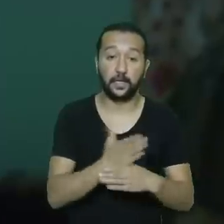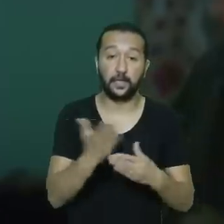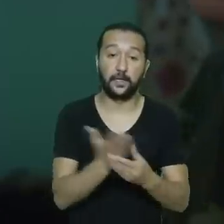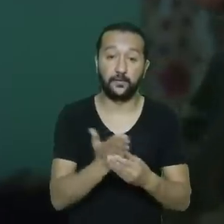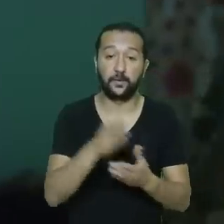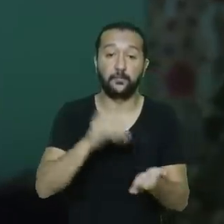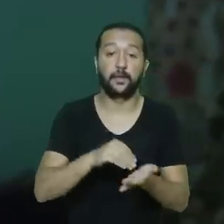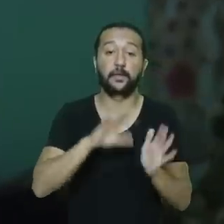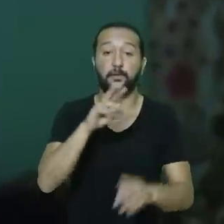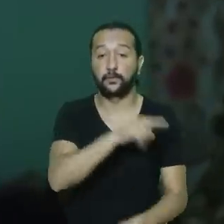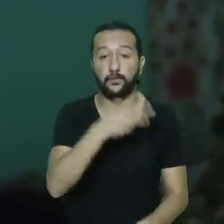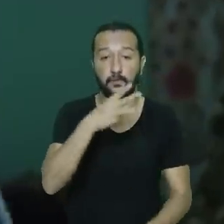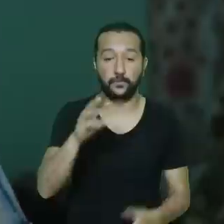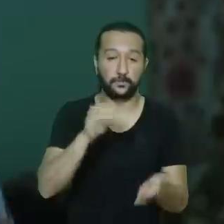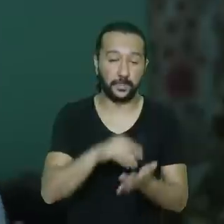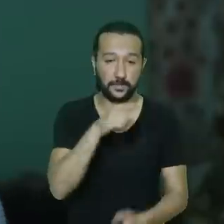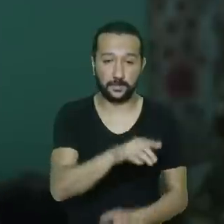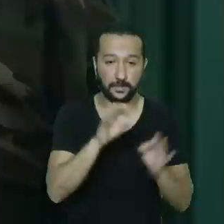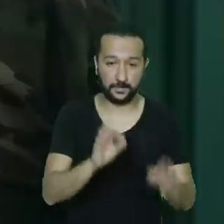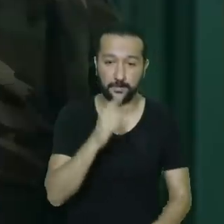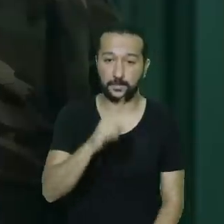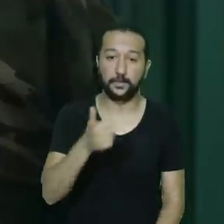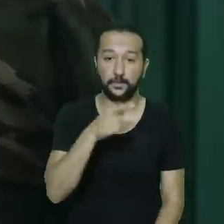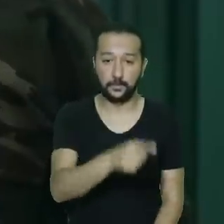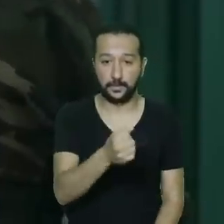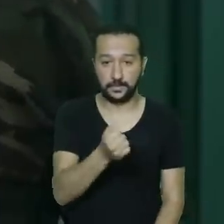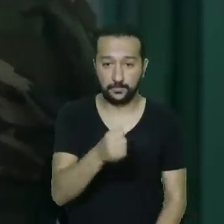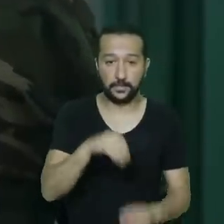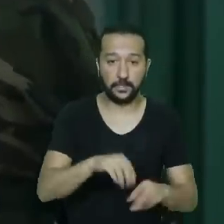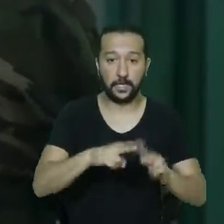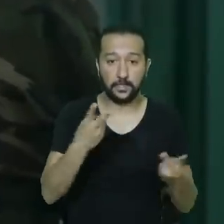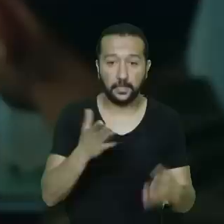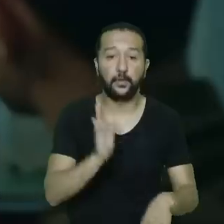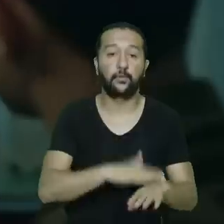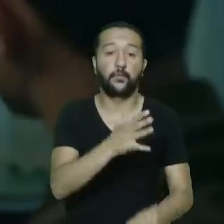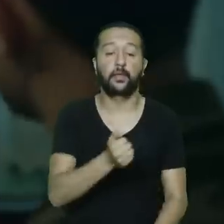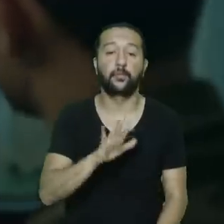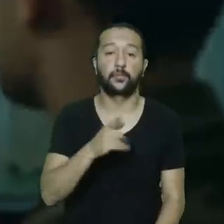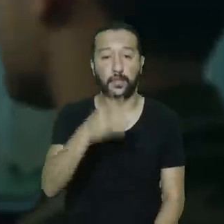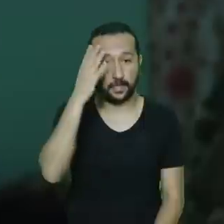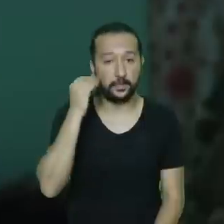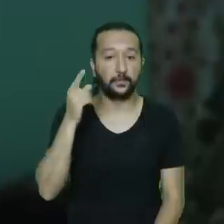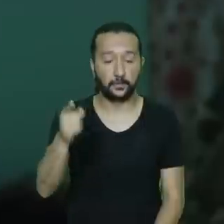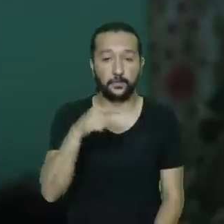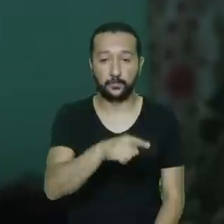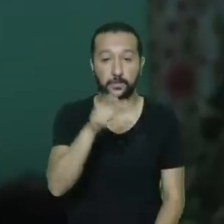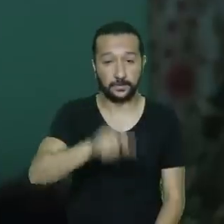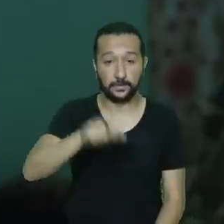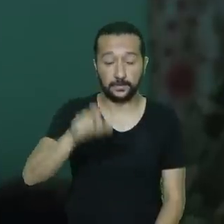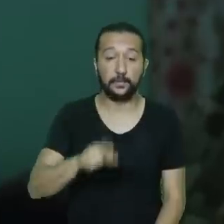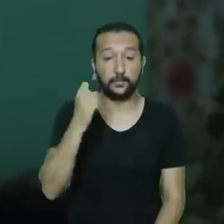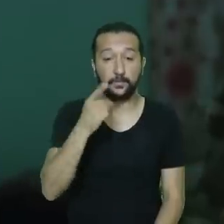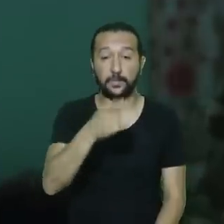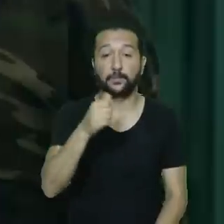He, mark değil o. Deutsche Mark. Onlar değerli. Çekmeceleri açtıkları halde dokunmamışlar. Anlaşılan o ki bu şahıslar her